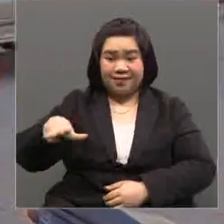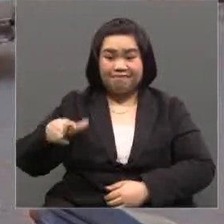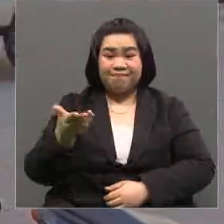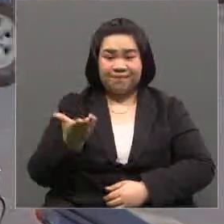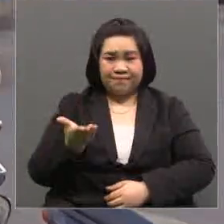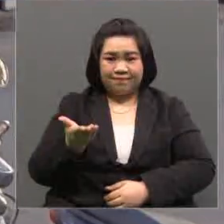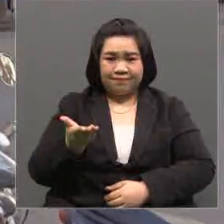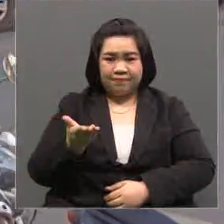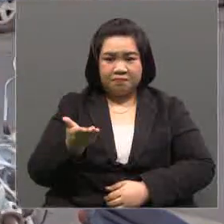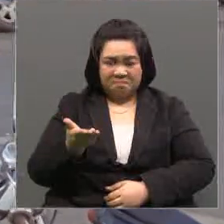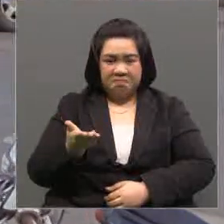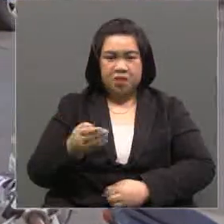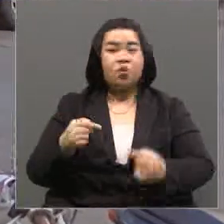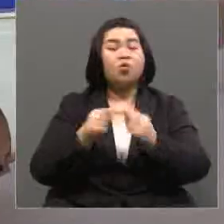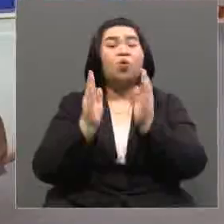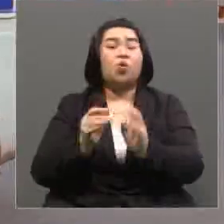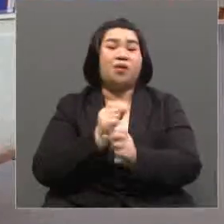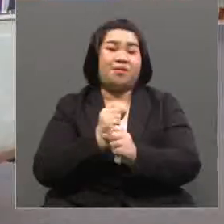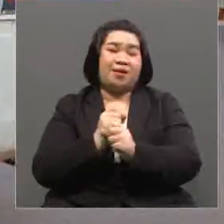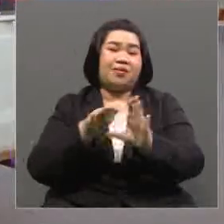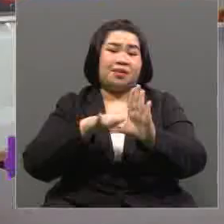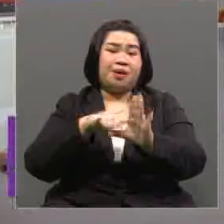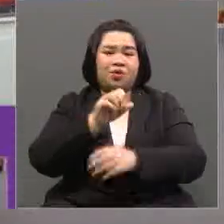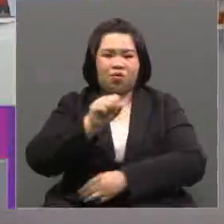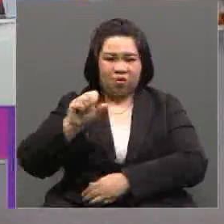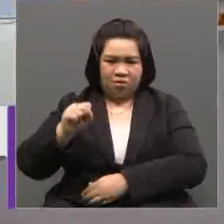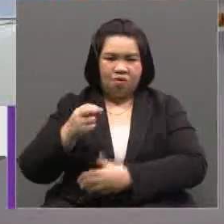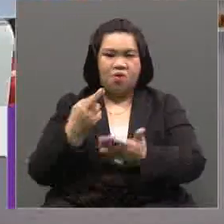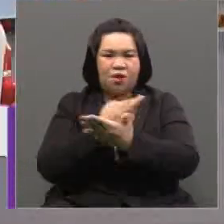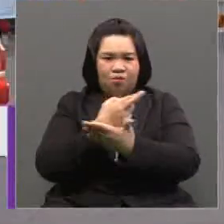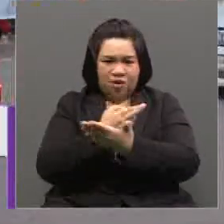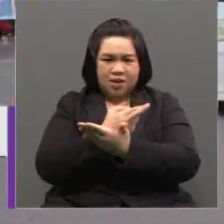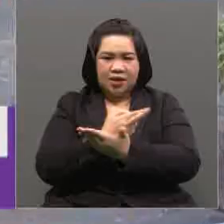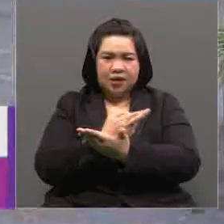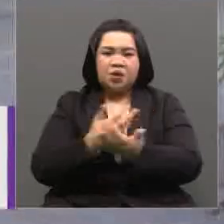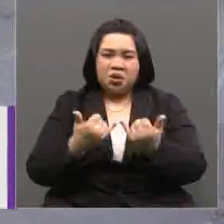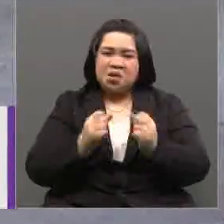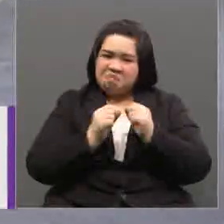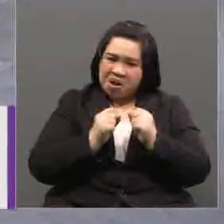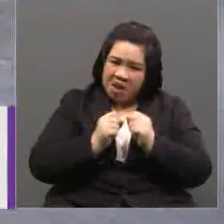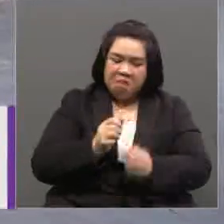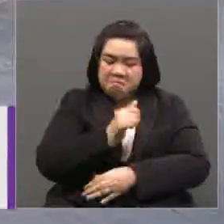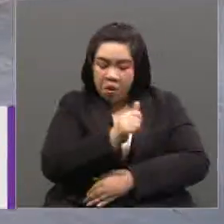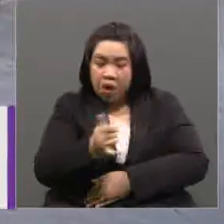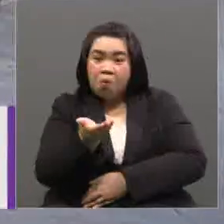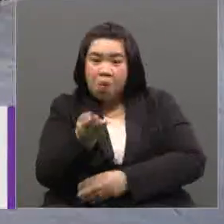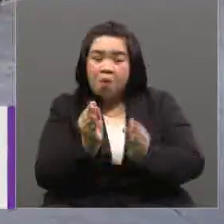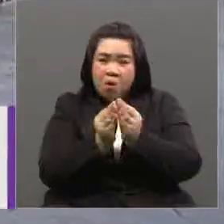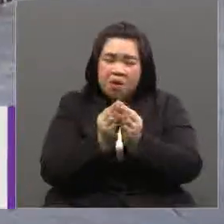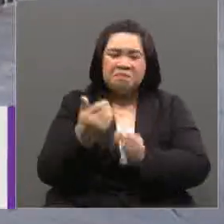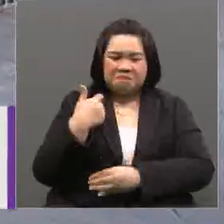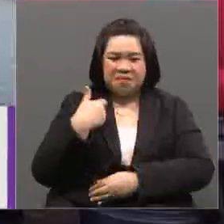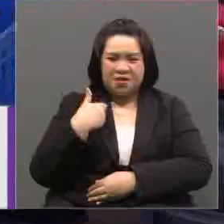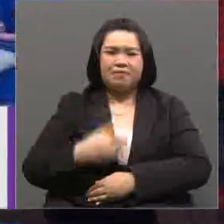แย้มหนึ่งในตัวเต็งของพรรคที่ลงสมัครในส.สเขต 1ราชบุรีตอนนี้เร่งทำคะแนนในช่วงโค้งสุดท้ายแล้วนะครับ